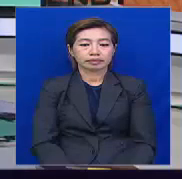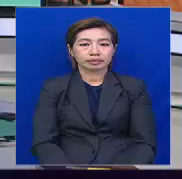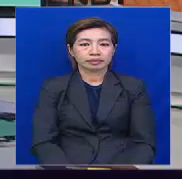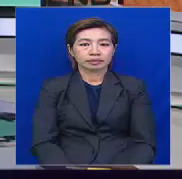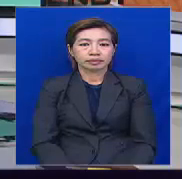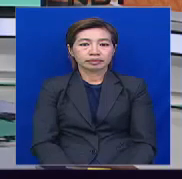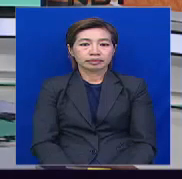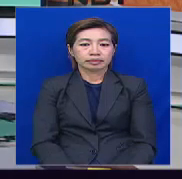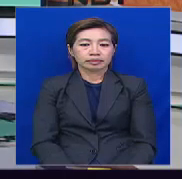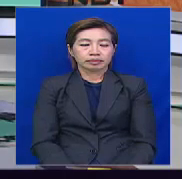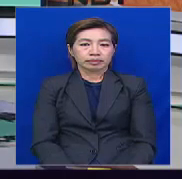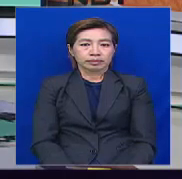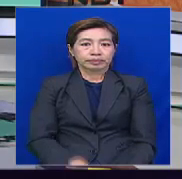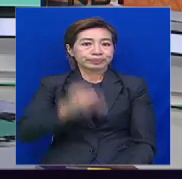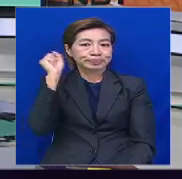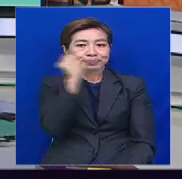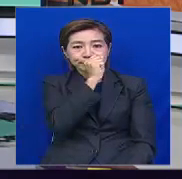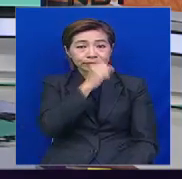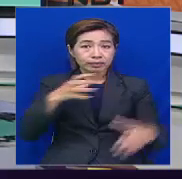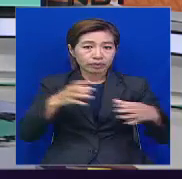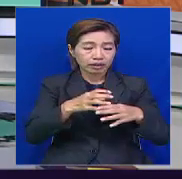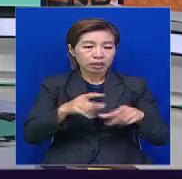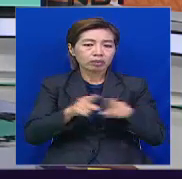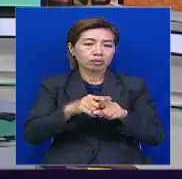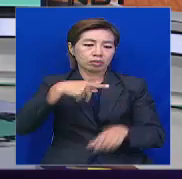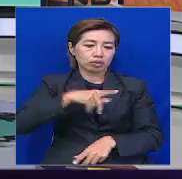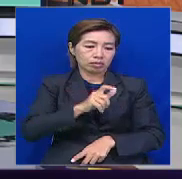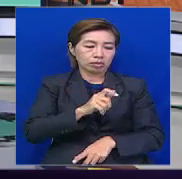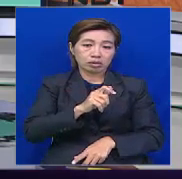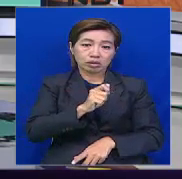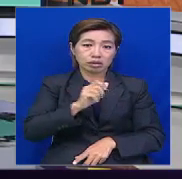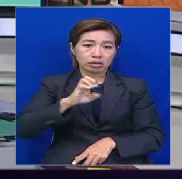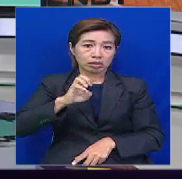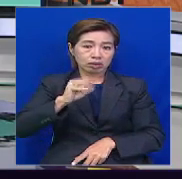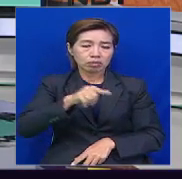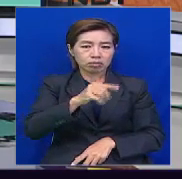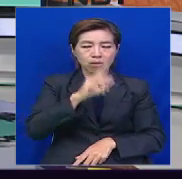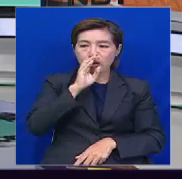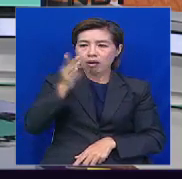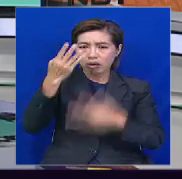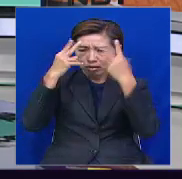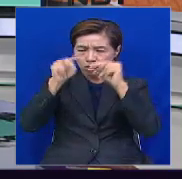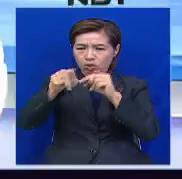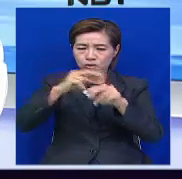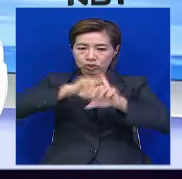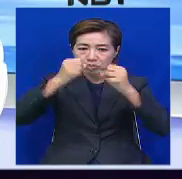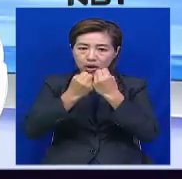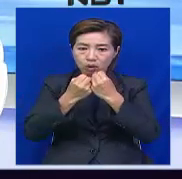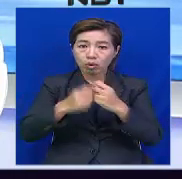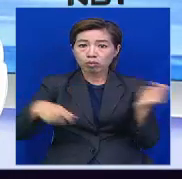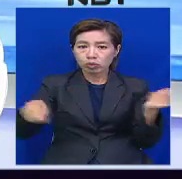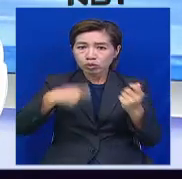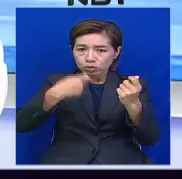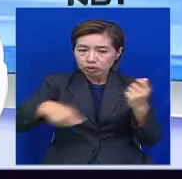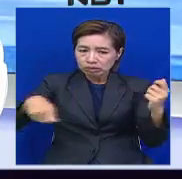อดีตสมาชิกวง The Impossible ขอความเป็นธรรมจากนายกรัฐมนตรีให้ตรวจสอบการดำเนินงานของสมาคมดนตรีหลังจากพบการใช้จ่ายงบประมาณที่ส